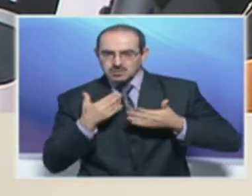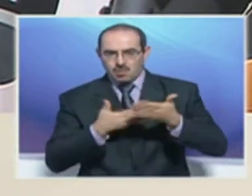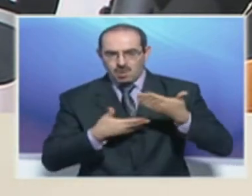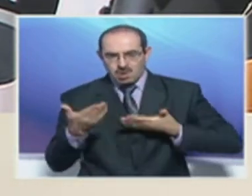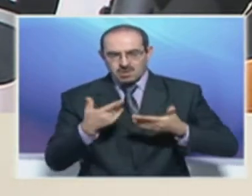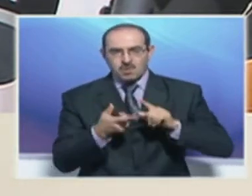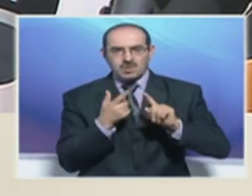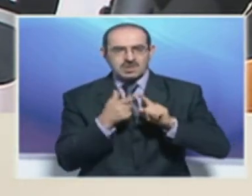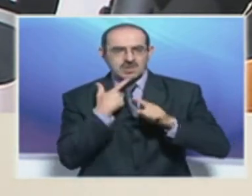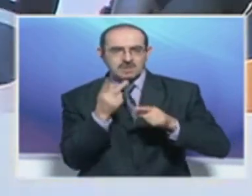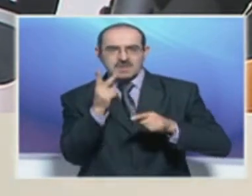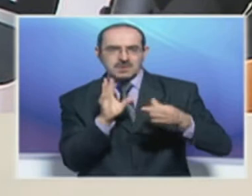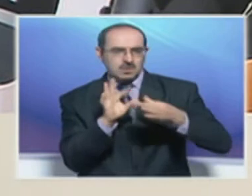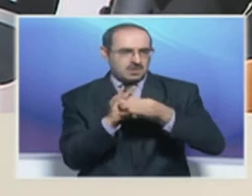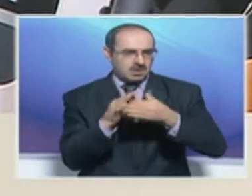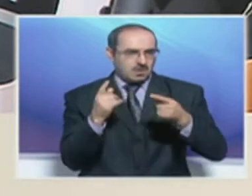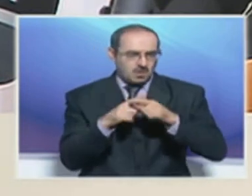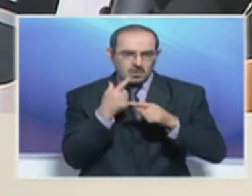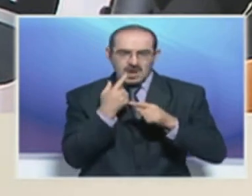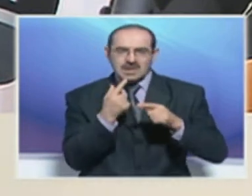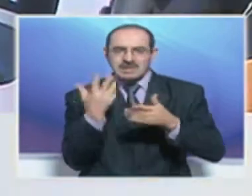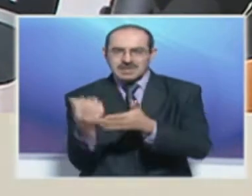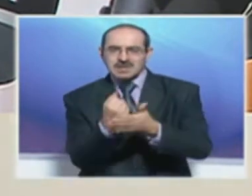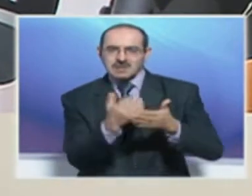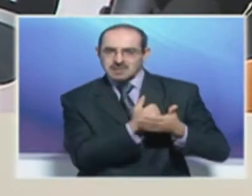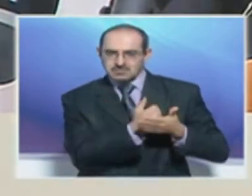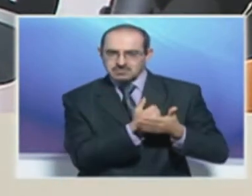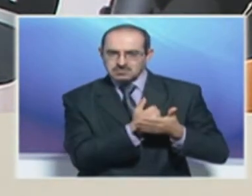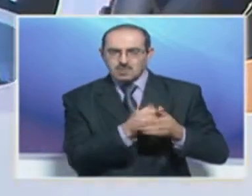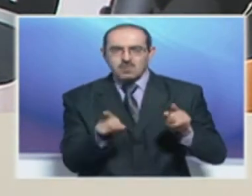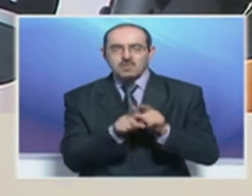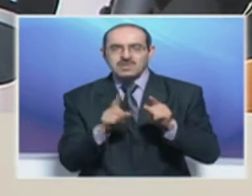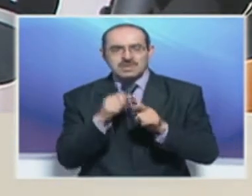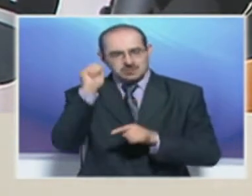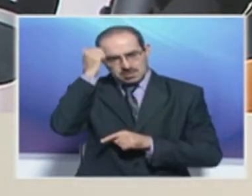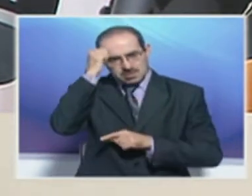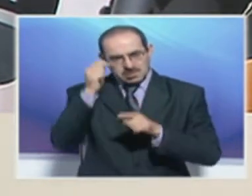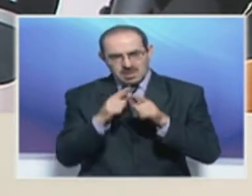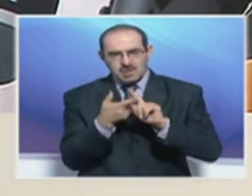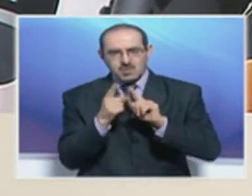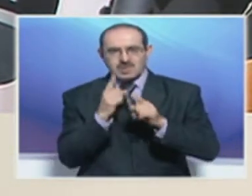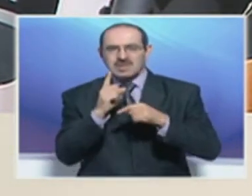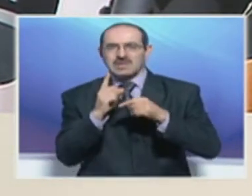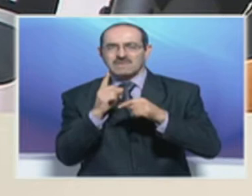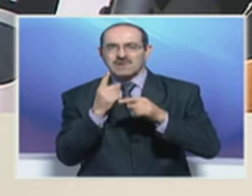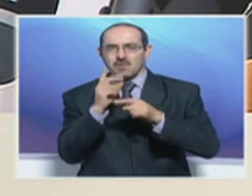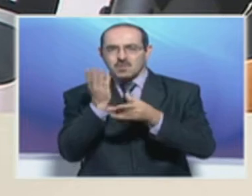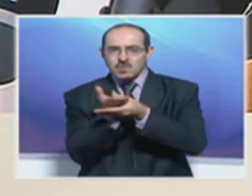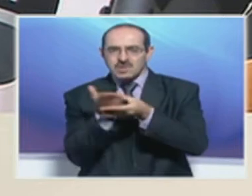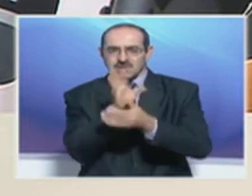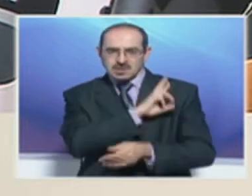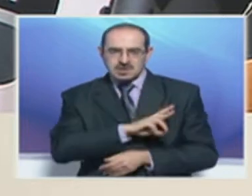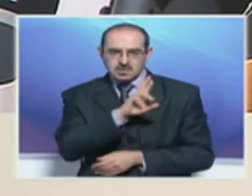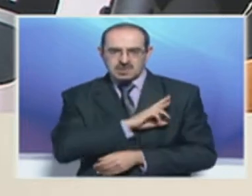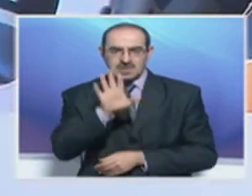sens d'un partenariat gagnant-gagnant entre les deux rives. Nous avons abordé également les défis sécuritaires qui se posent à nos